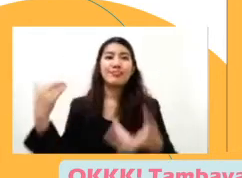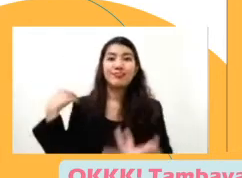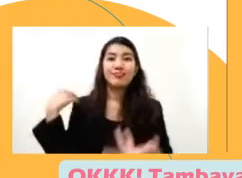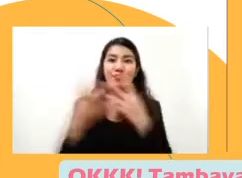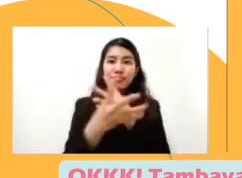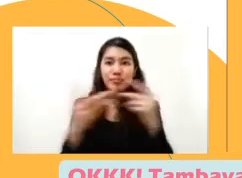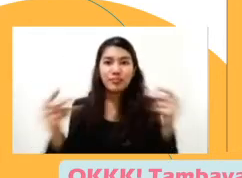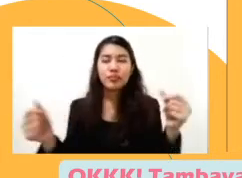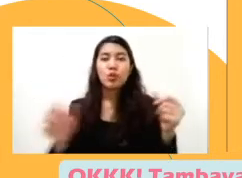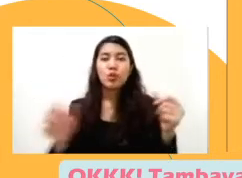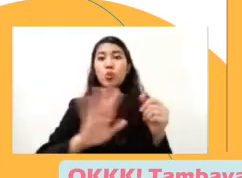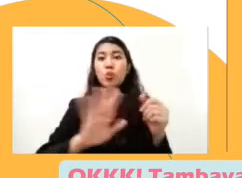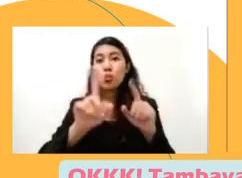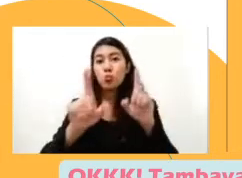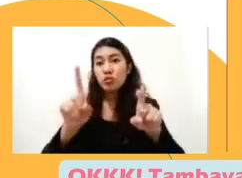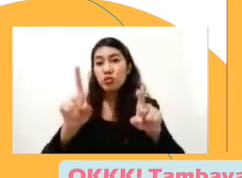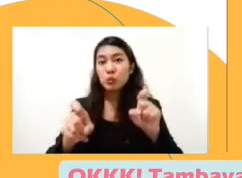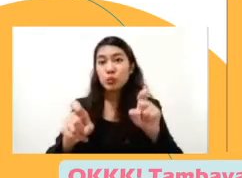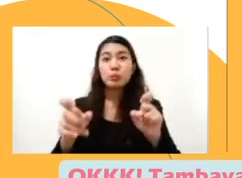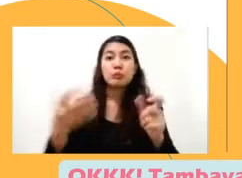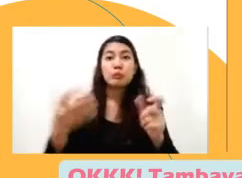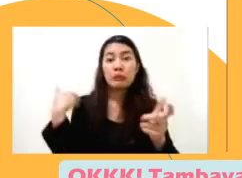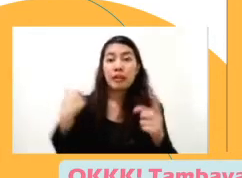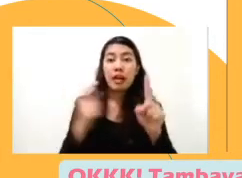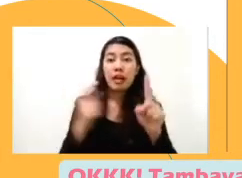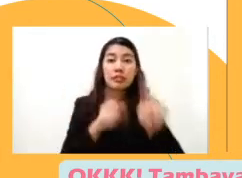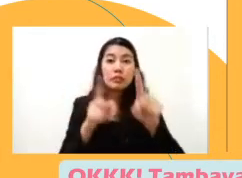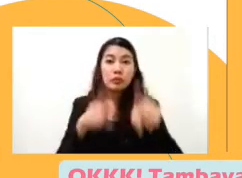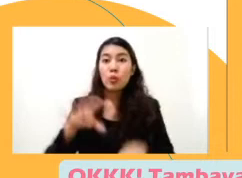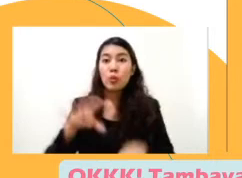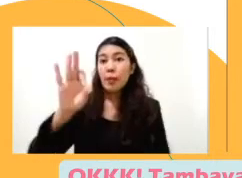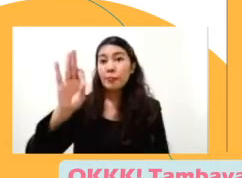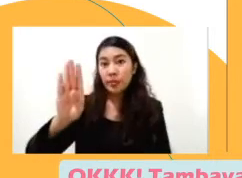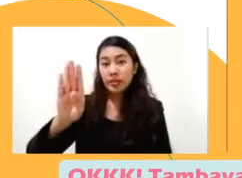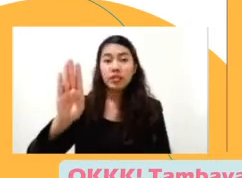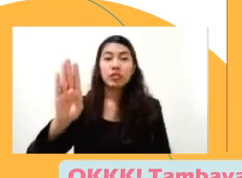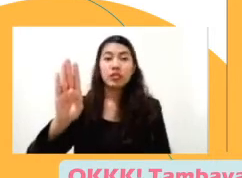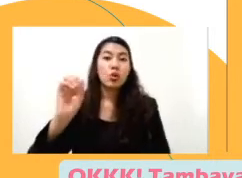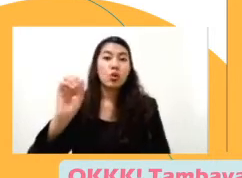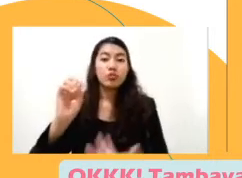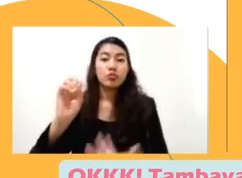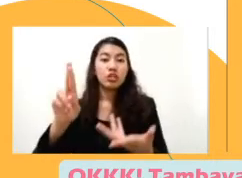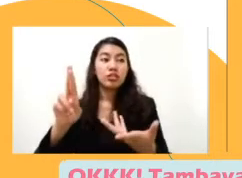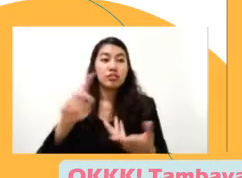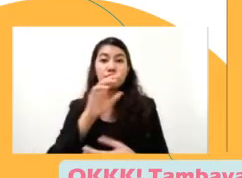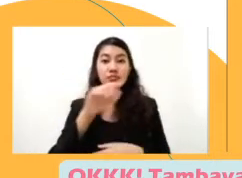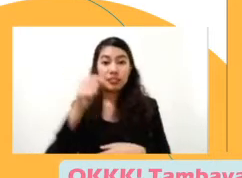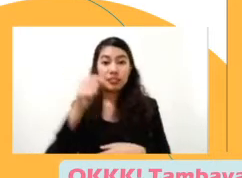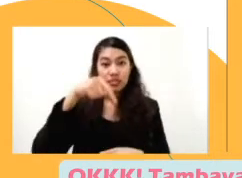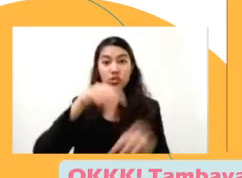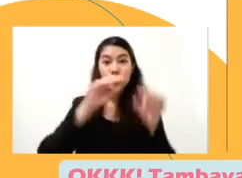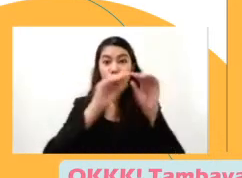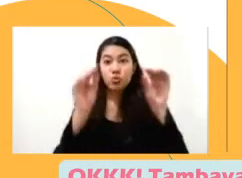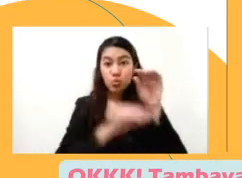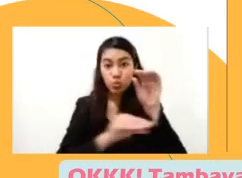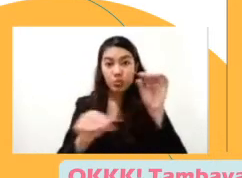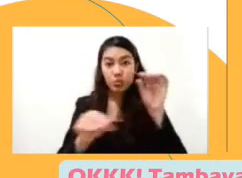comments at questions dyan sa ating Facebook chat or sa Facebook comments pala sa ating Facebook Live at sa ating Zoom